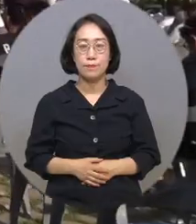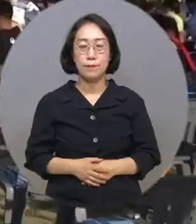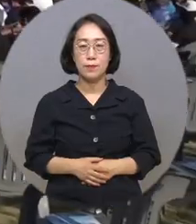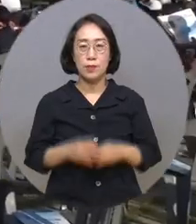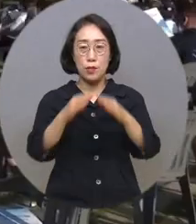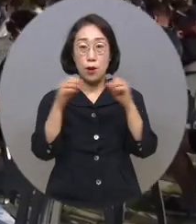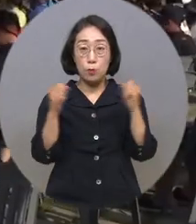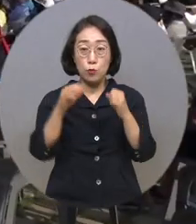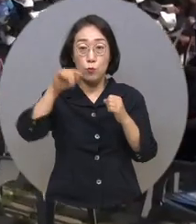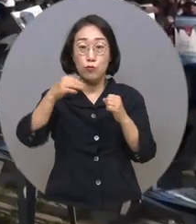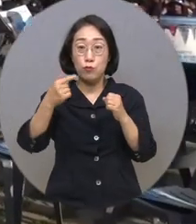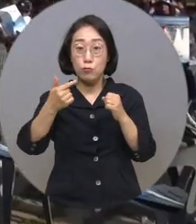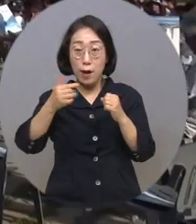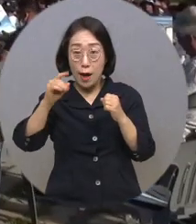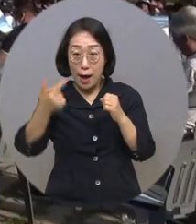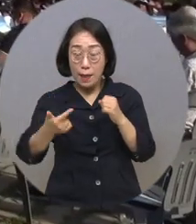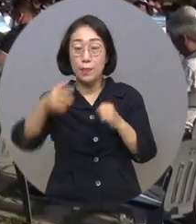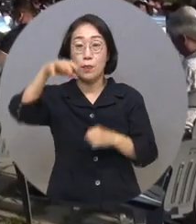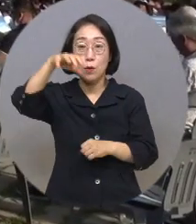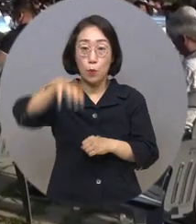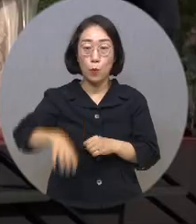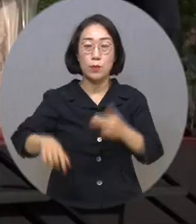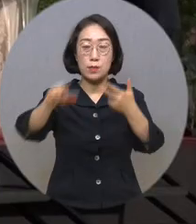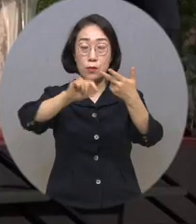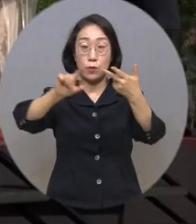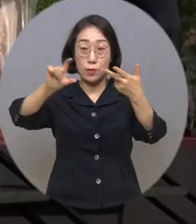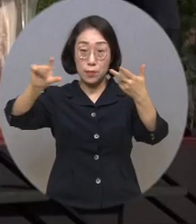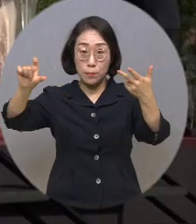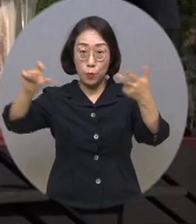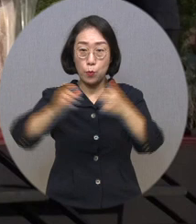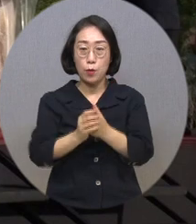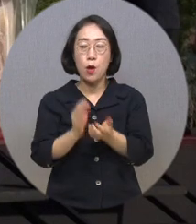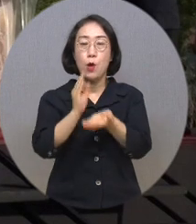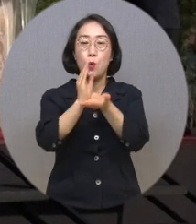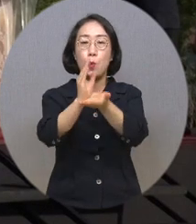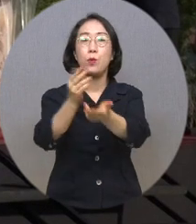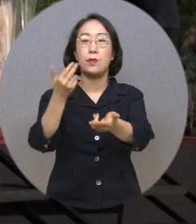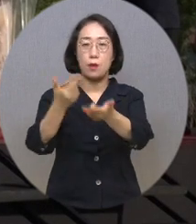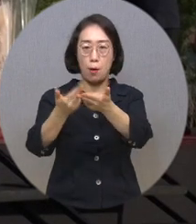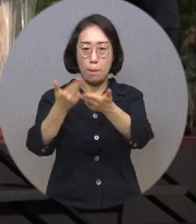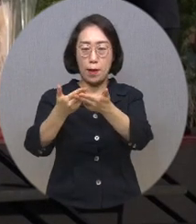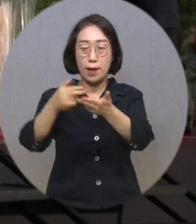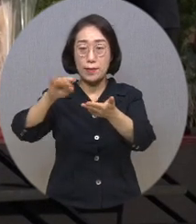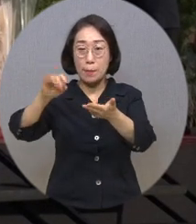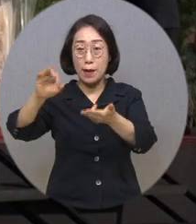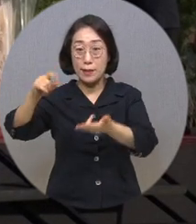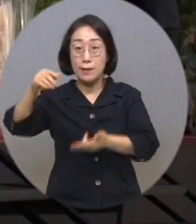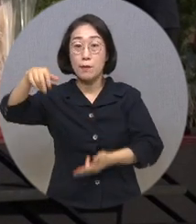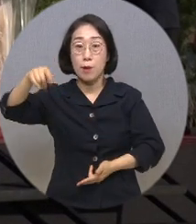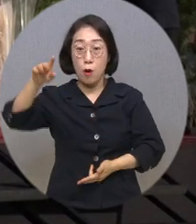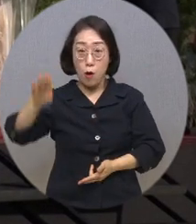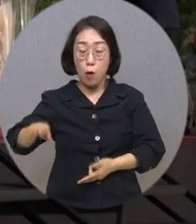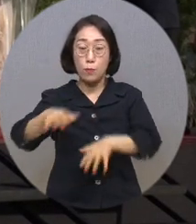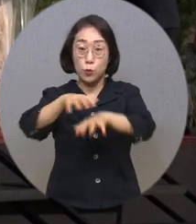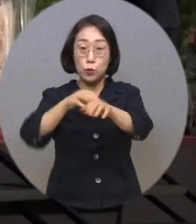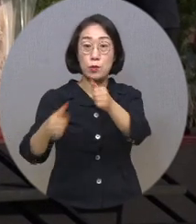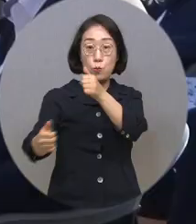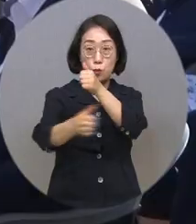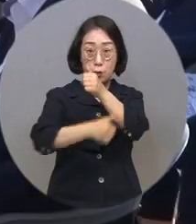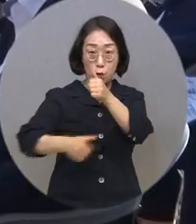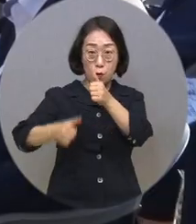전라북도 부안군에서는 지난 7월 15일 전북 요트협회와 새만금컵 국제요트대회 조직위원회가